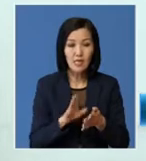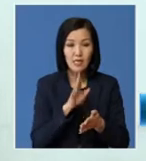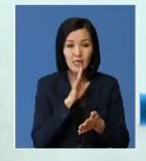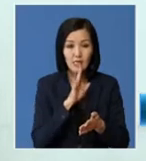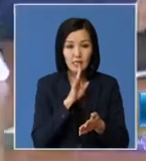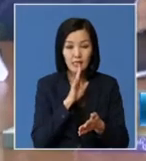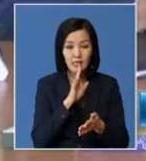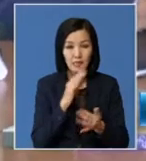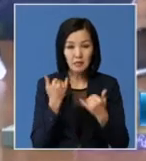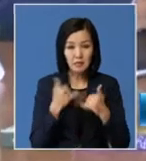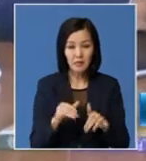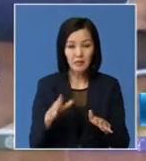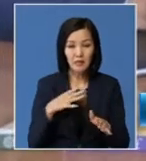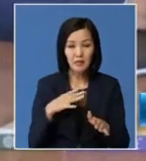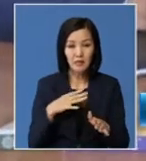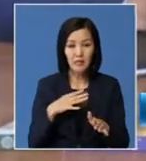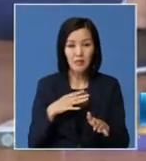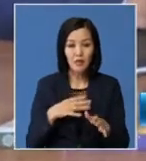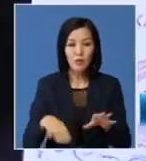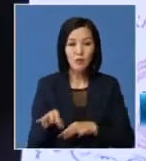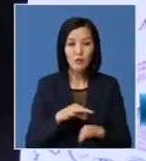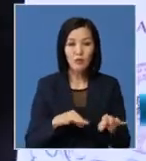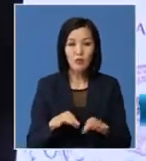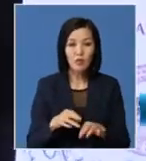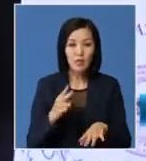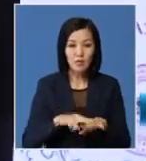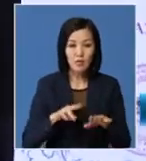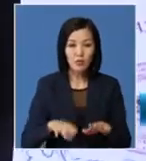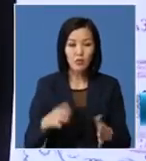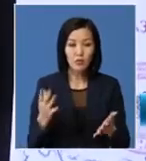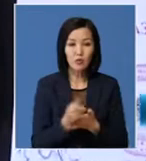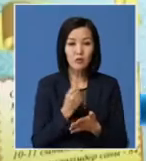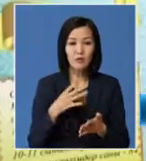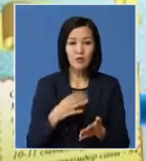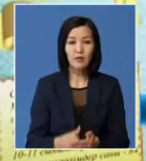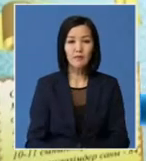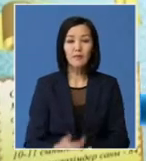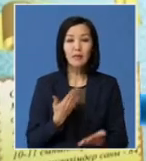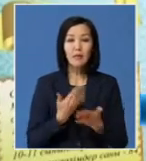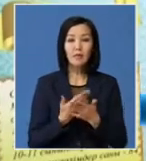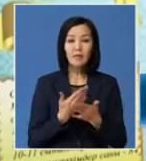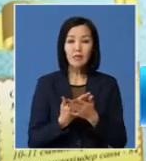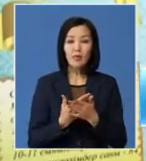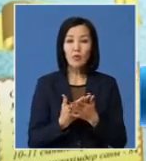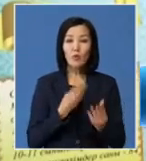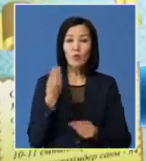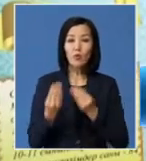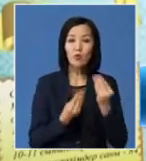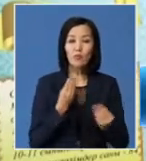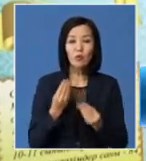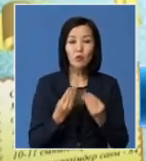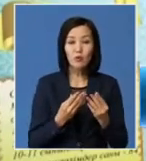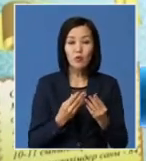қағылезділігімен көпті тәнті етіпті. Сөйтіп, жобада жүлделі екінші орынды иелеген. Мысалы, отпен ойнау, играть с